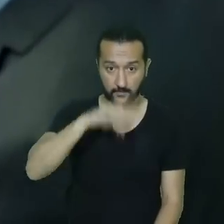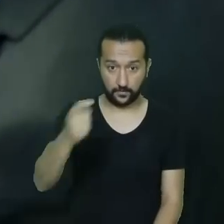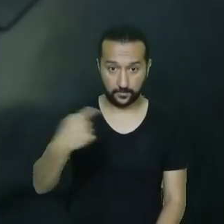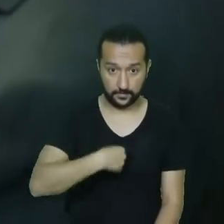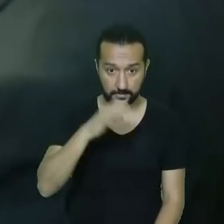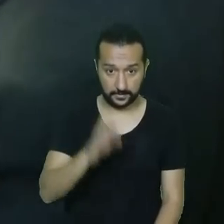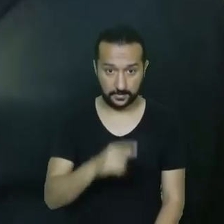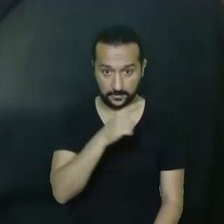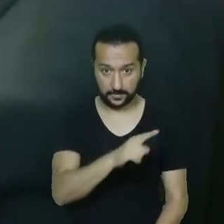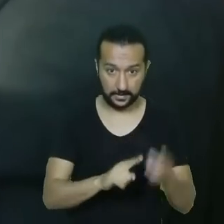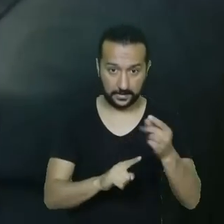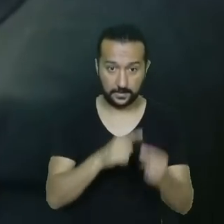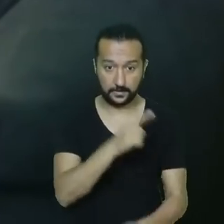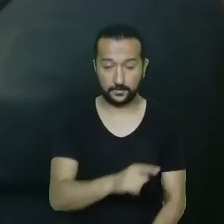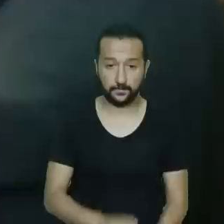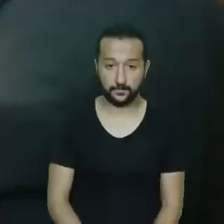mu beni İllaz?